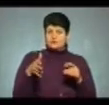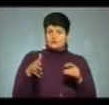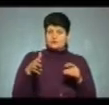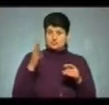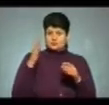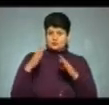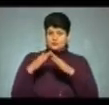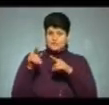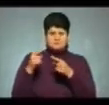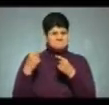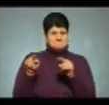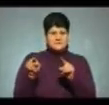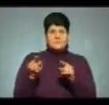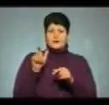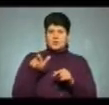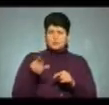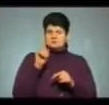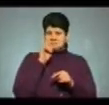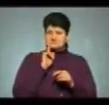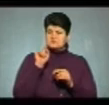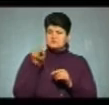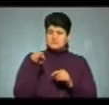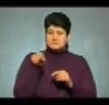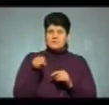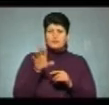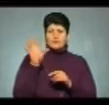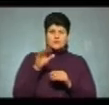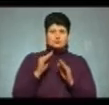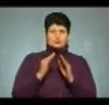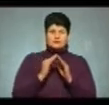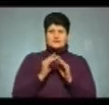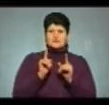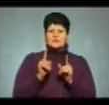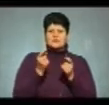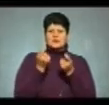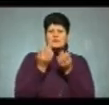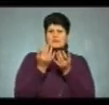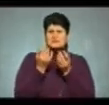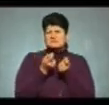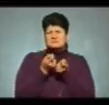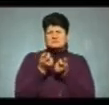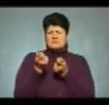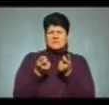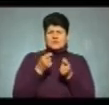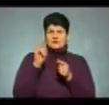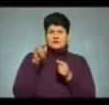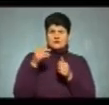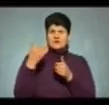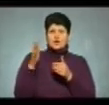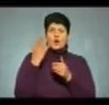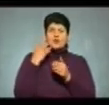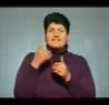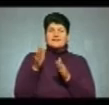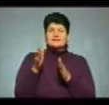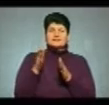все інакше. Людям комфортно всередині. І по всьому будинку лише декілька вікон відкриті, коли мешканці провітрюють